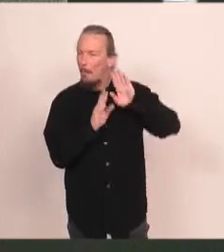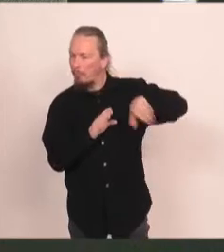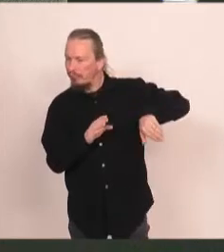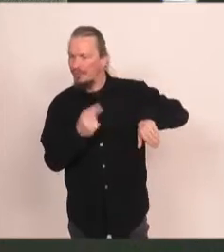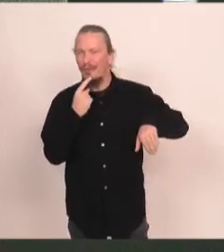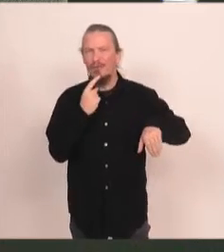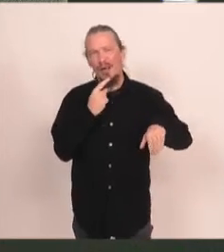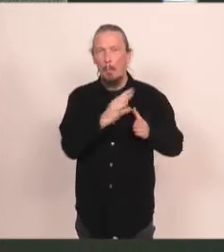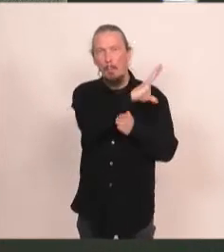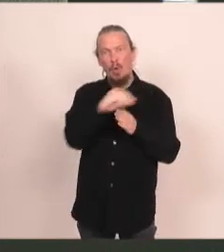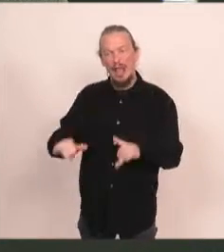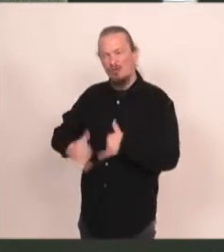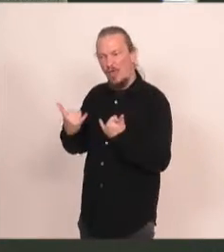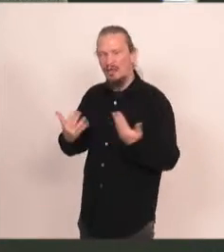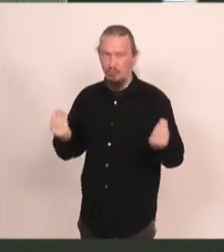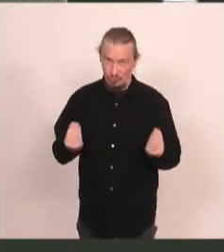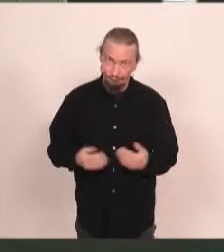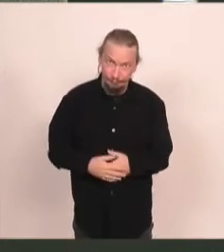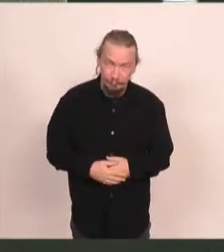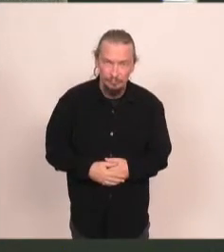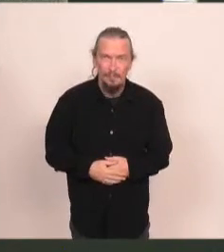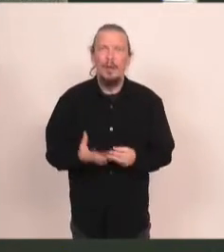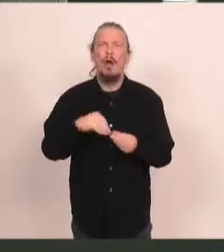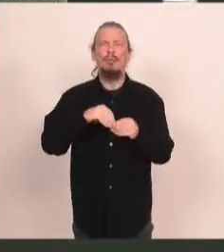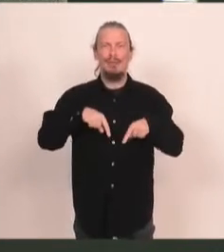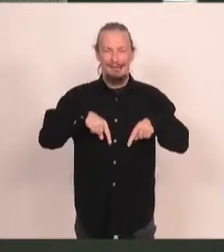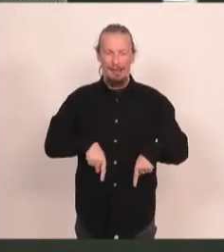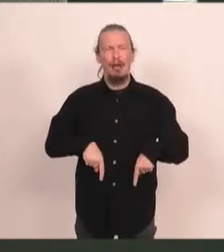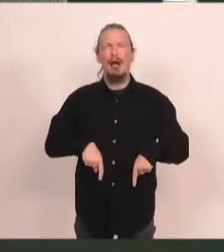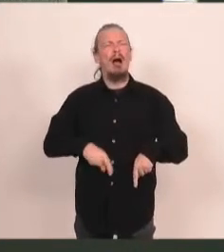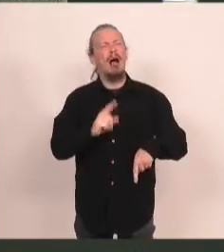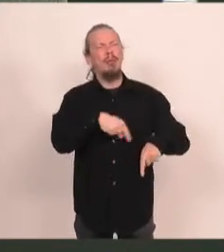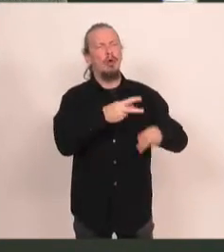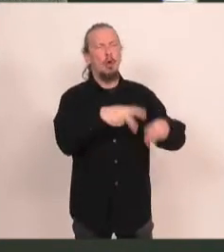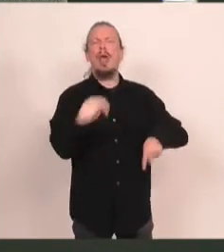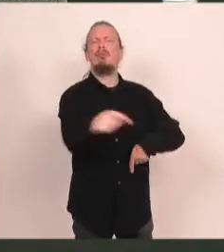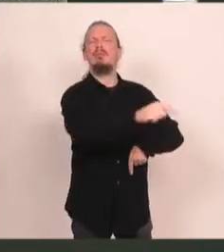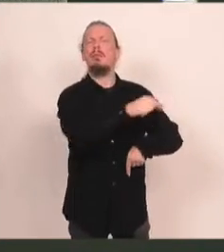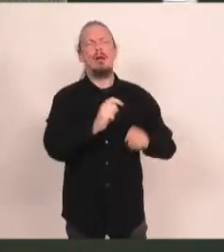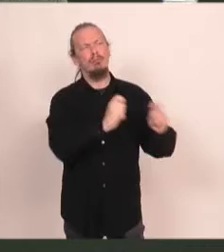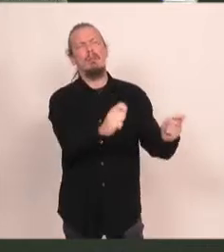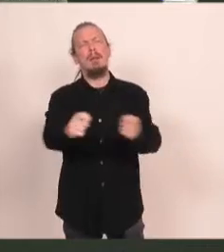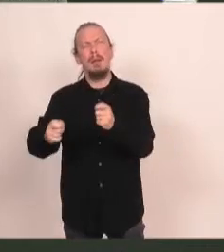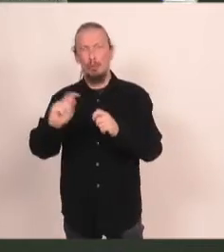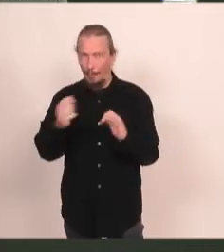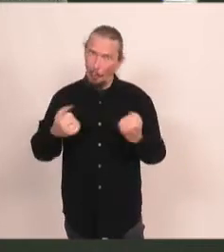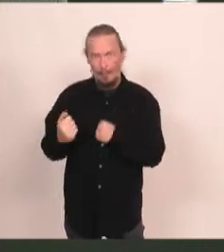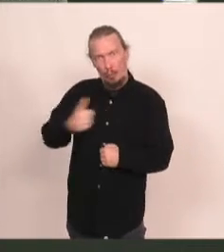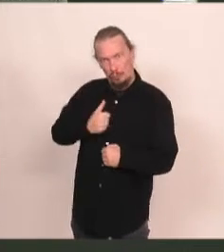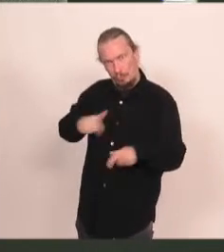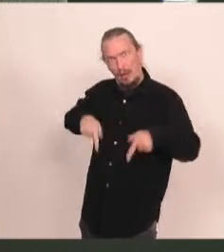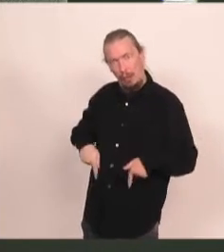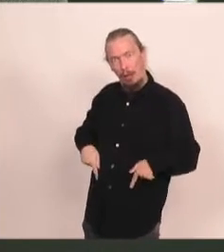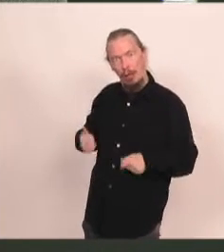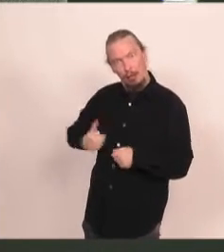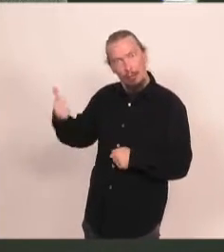de la jeunesse. De plus, l'État s'appuie sur les collectivités locales pour décliner des actions qui relèvent directement de sa compétence. Et en